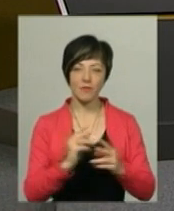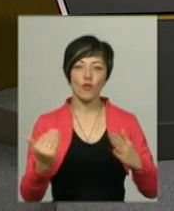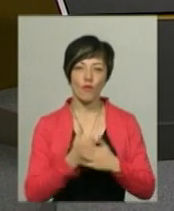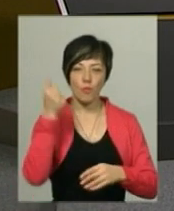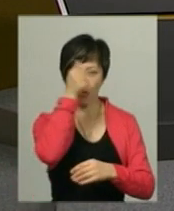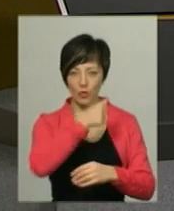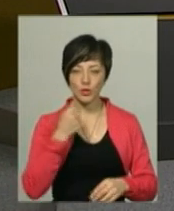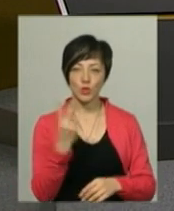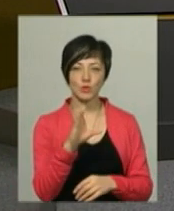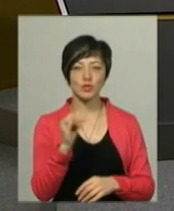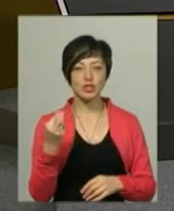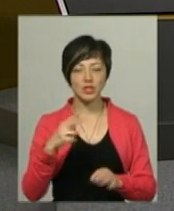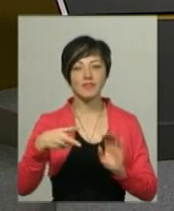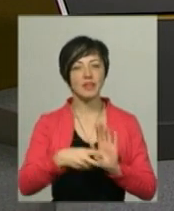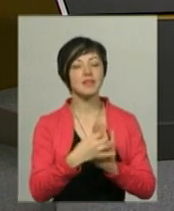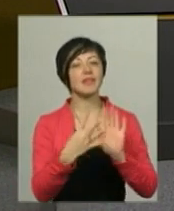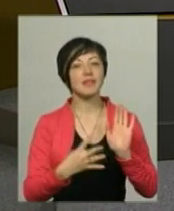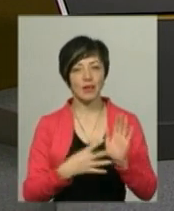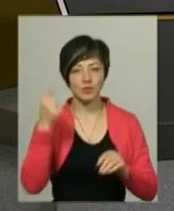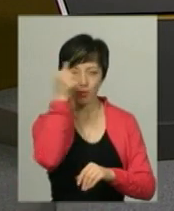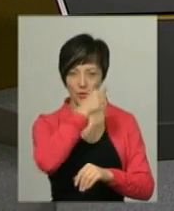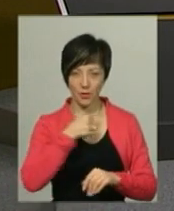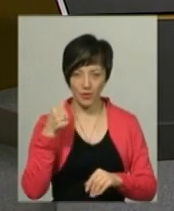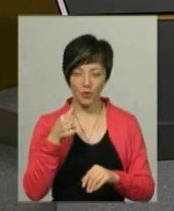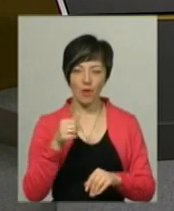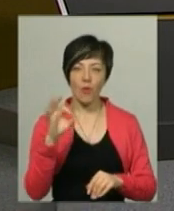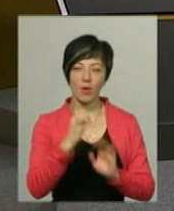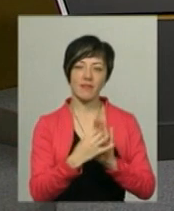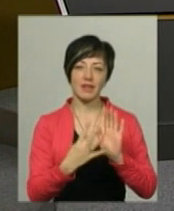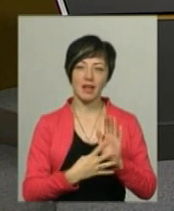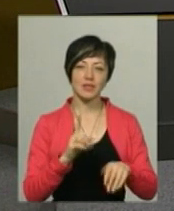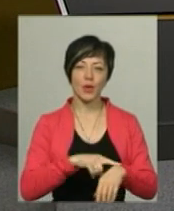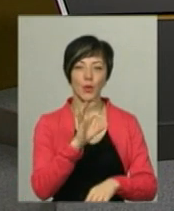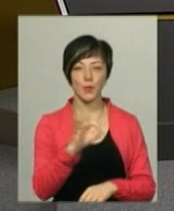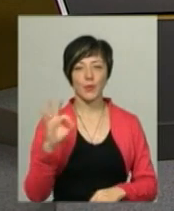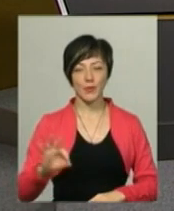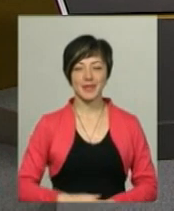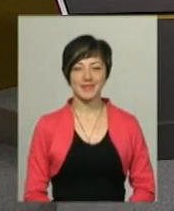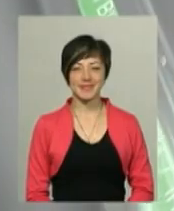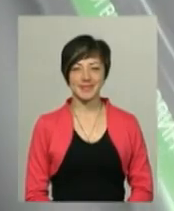новому році 2 січня 2019 року о 19-й годині.